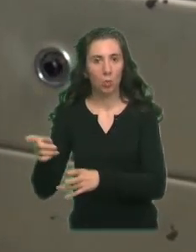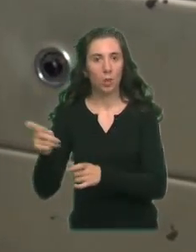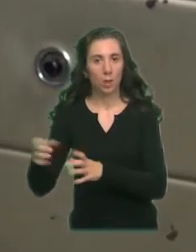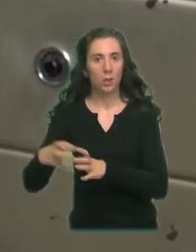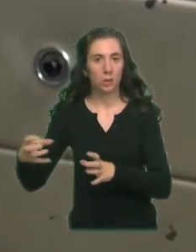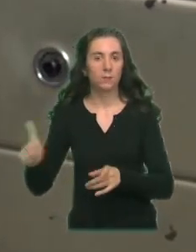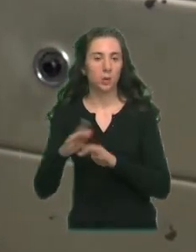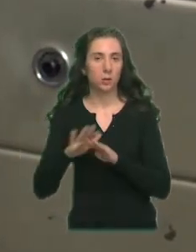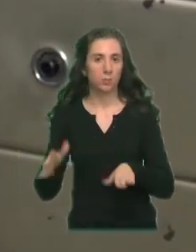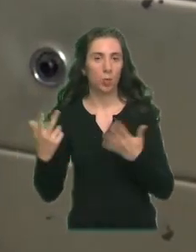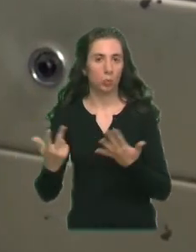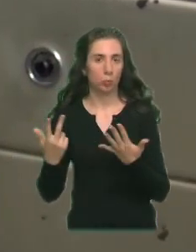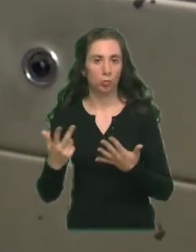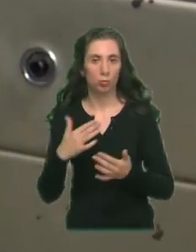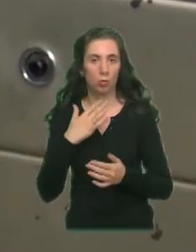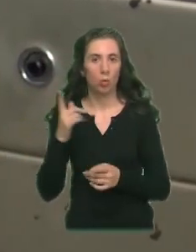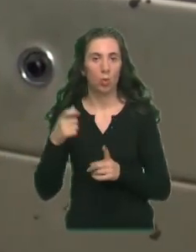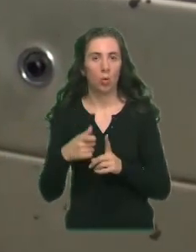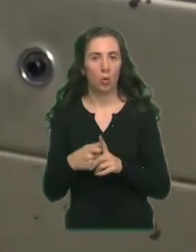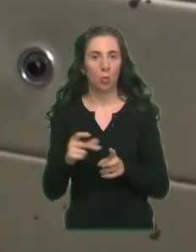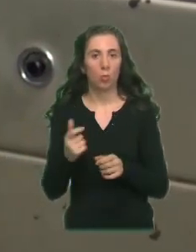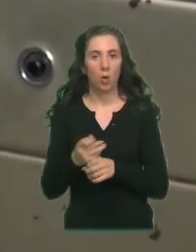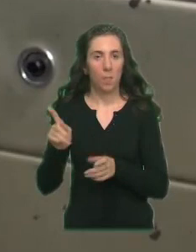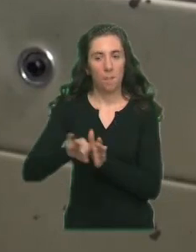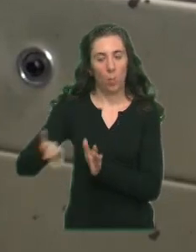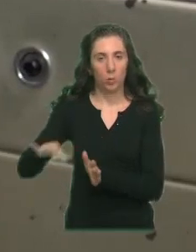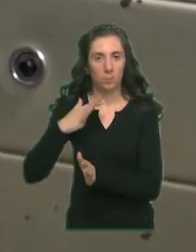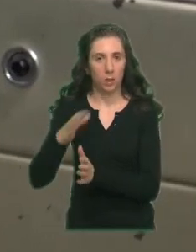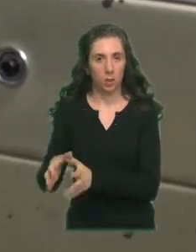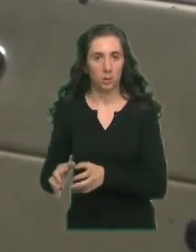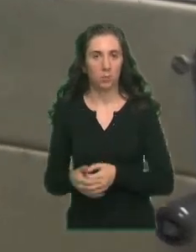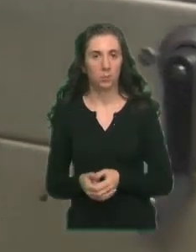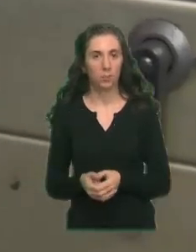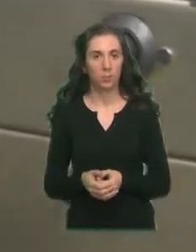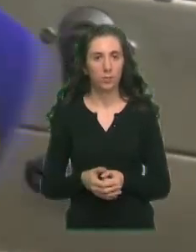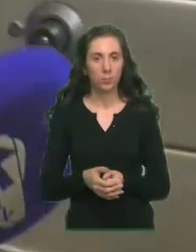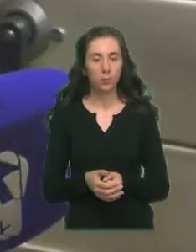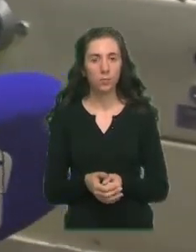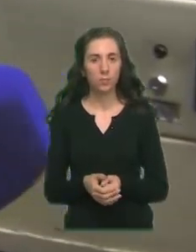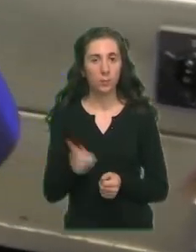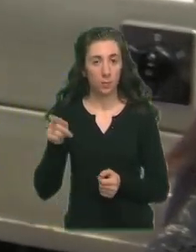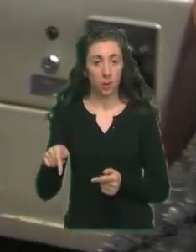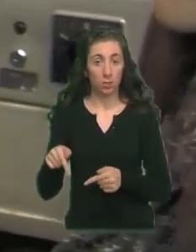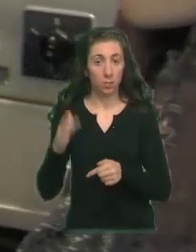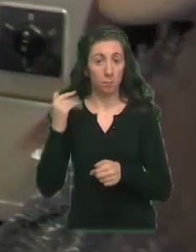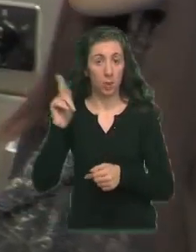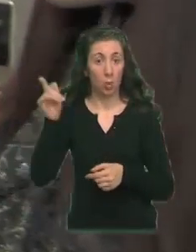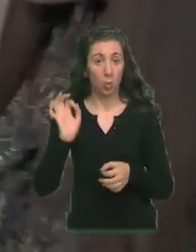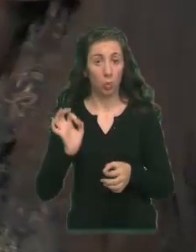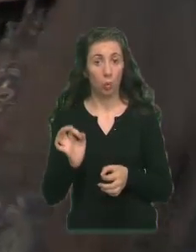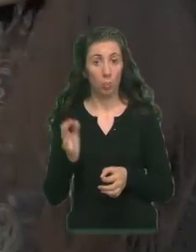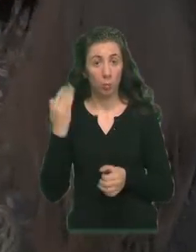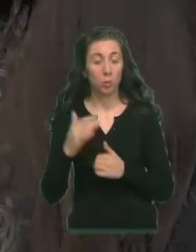on nastavio i završio osmogodišnju školu na krugama u posebnom odjeljenju. Mm-hmm. Ne. I njemu je tamo bilo